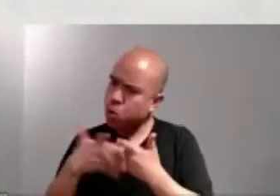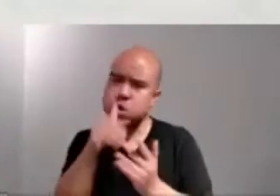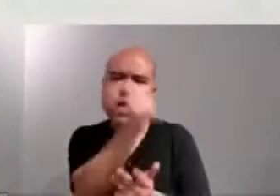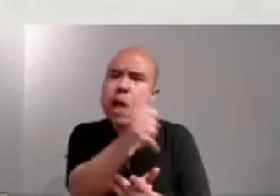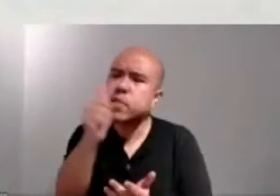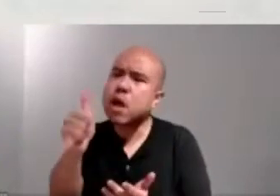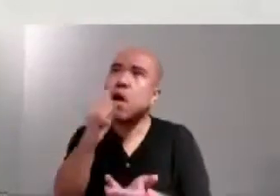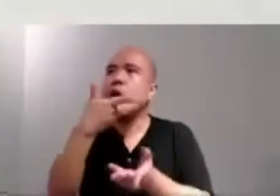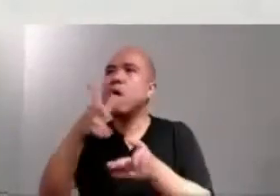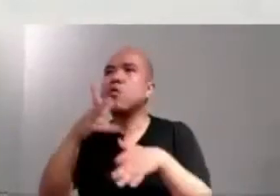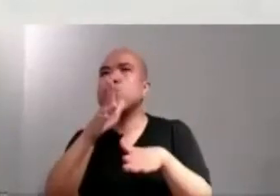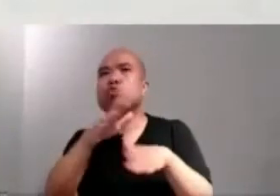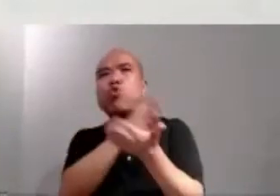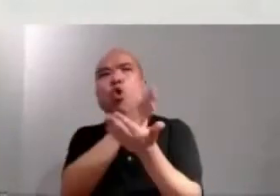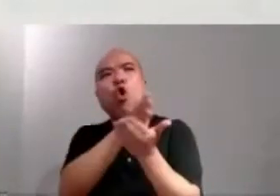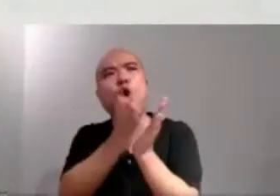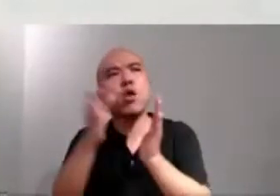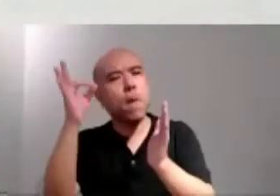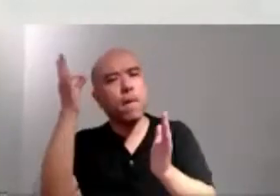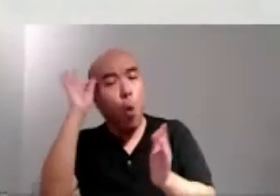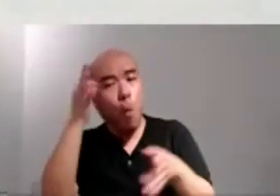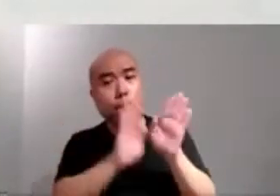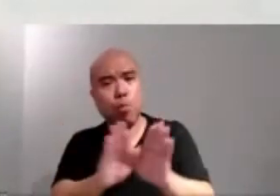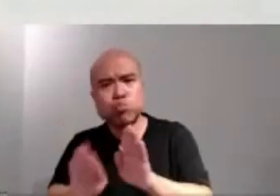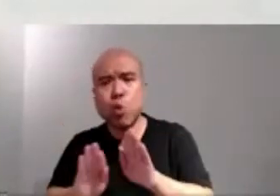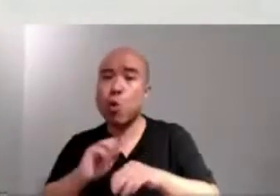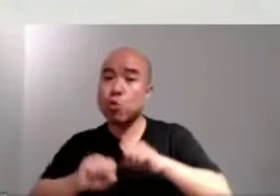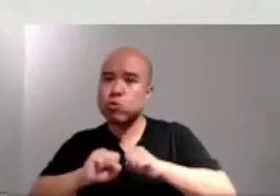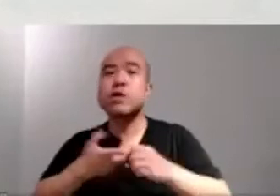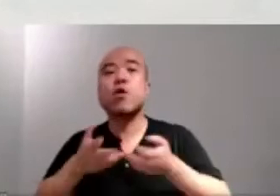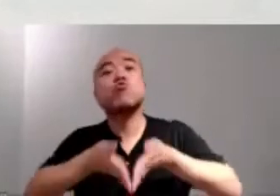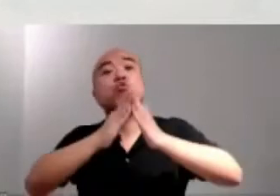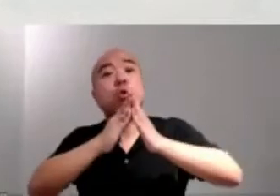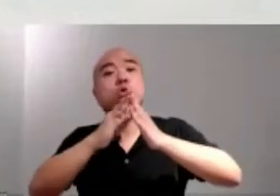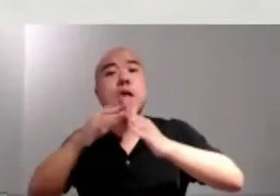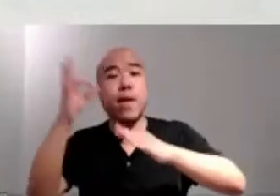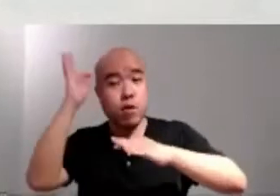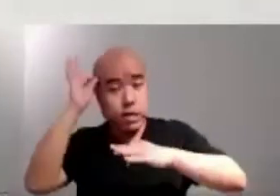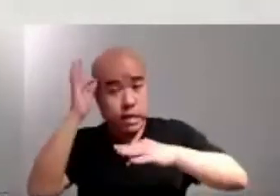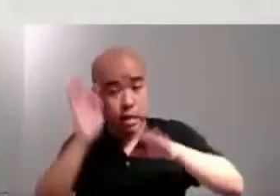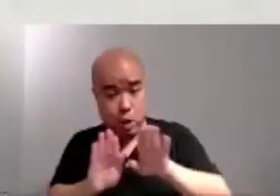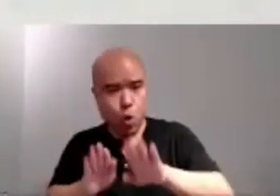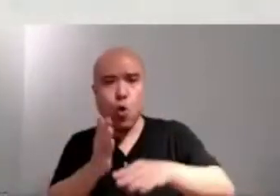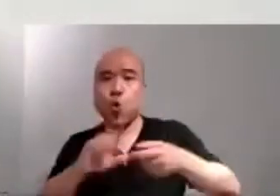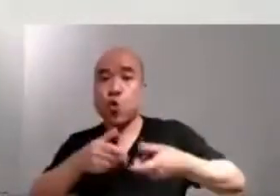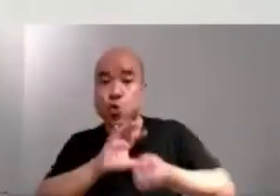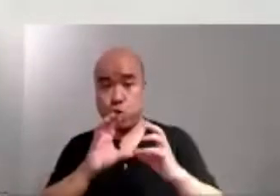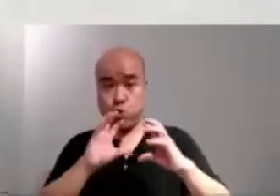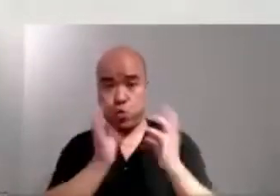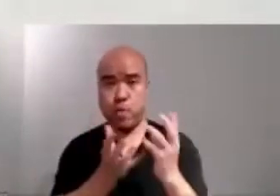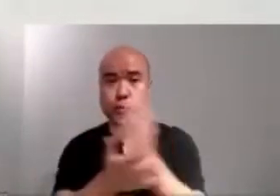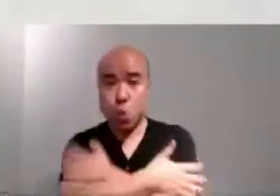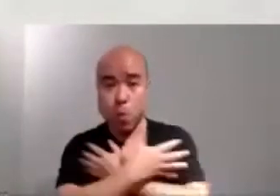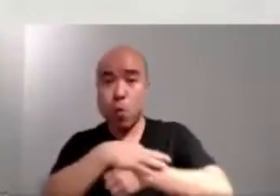目。於是我就創辦了我第一個慈善機構擁抱國際音樂基金，當時我們就透過音